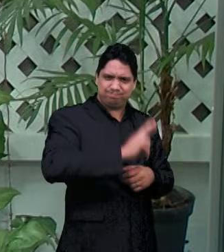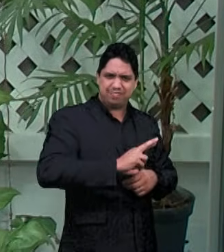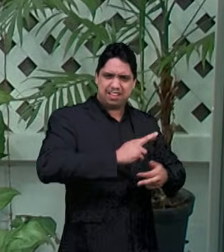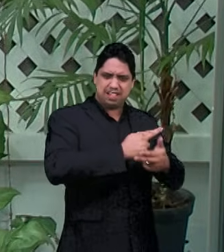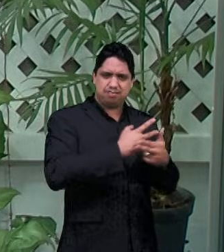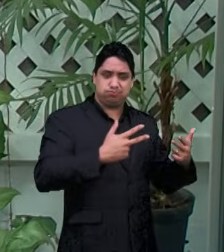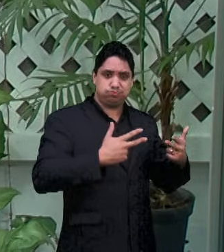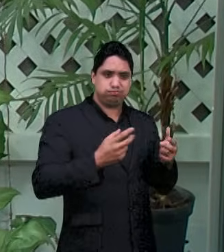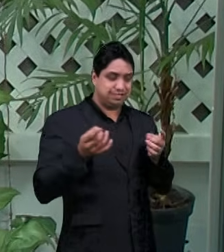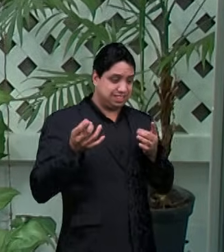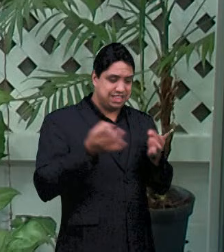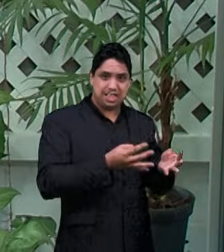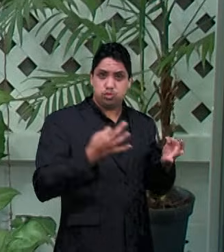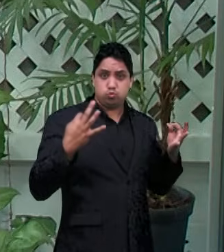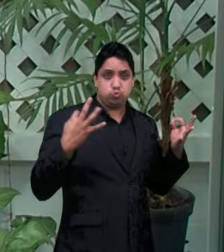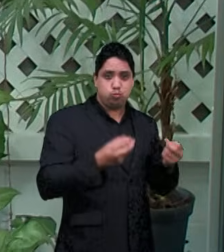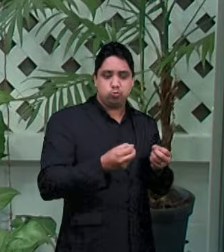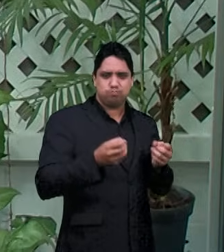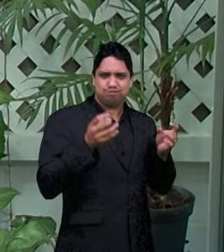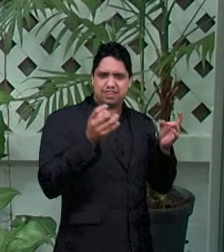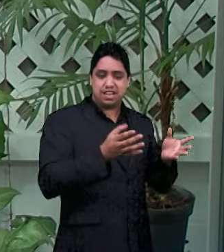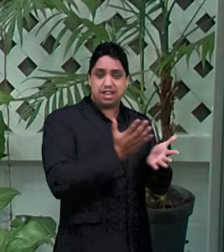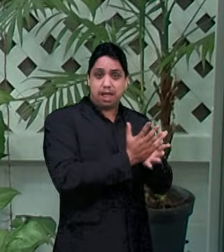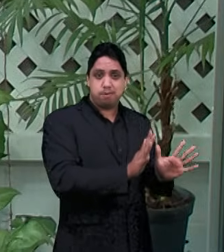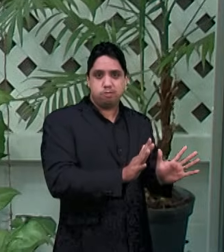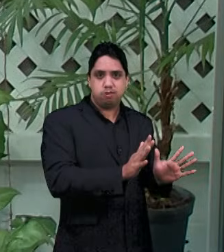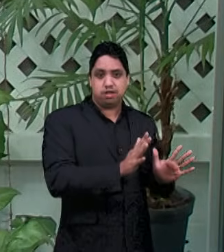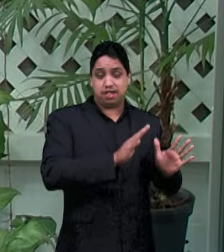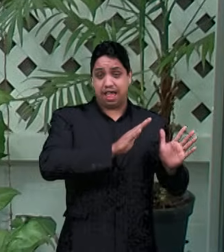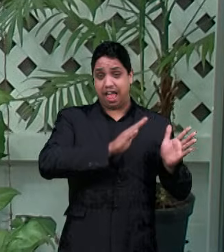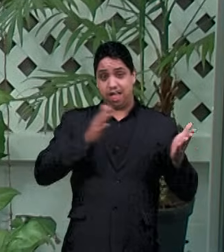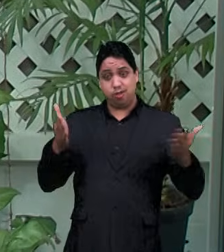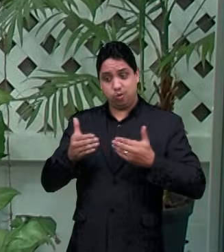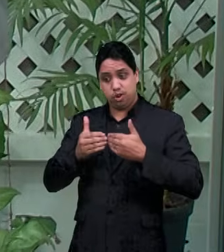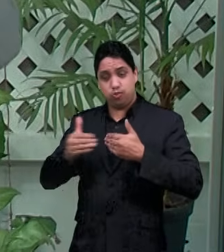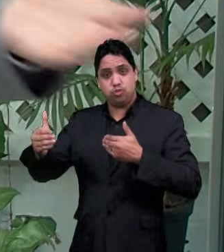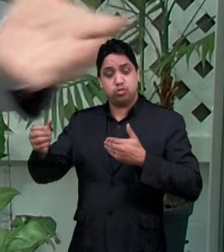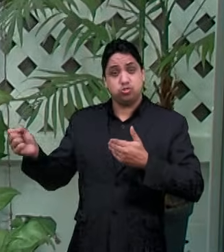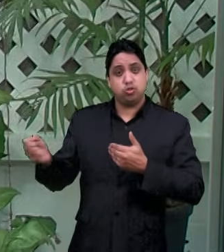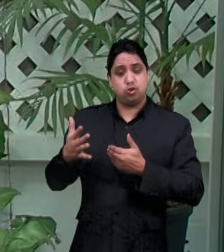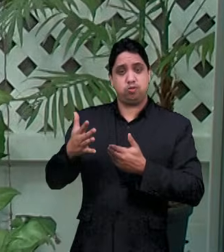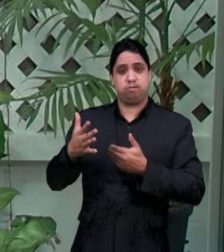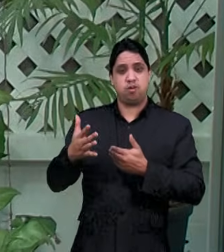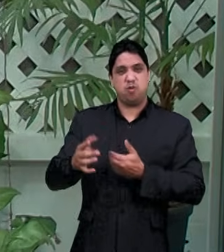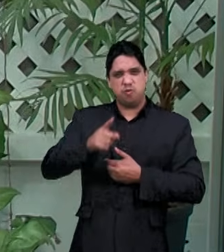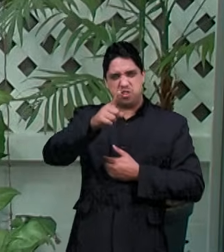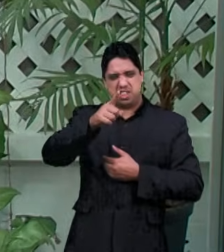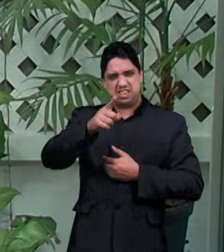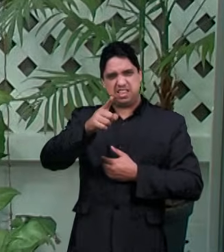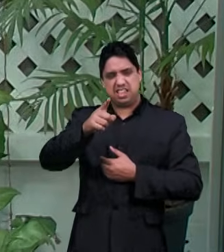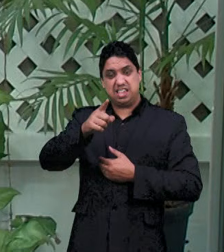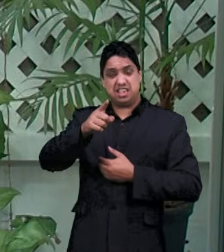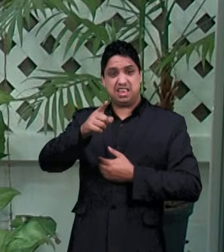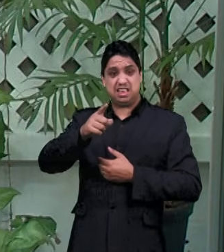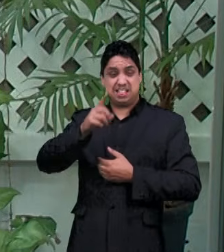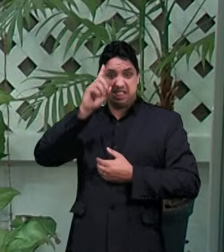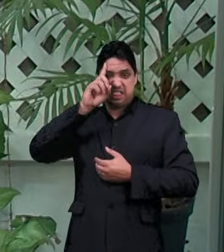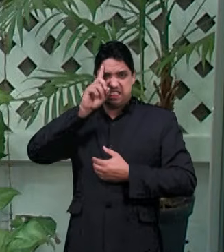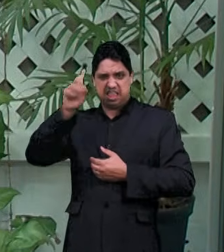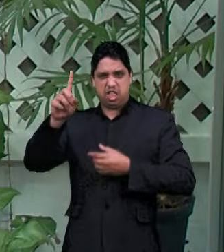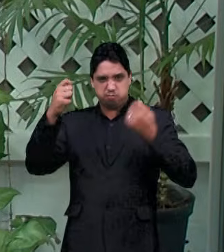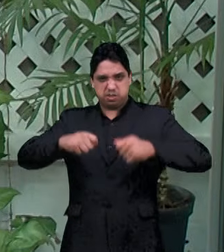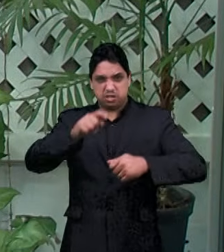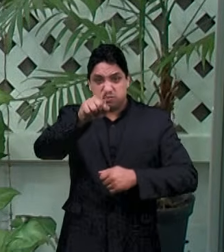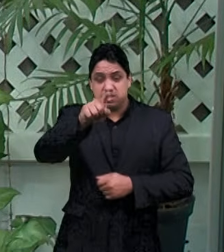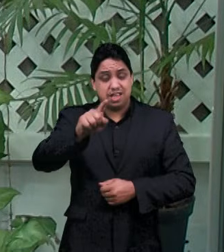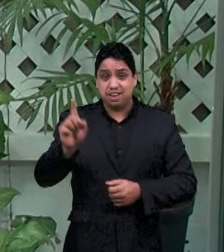Vous avez besoin de servir le Seigneur. Dieu a besoin de vous, ni de moi. J'aimerais beaucoup que